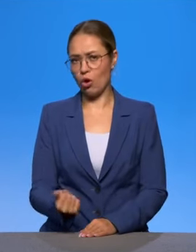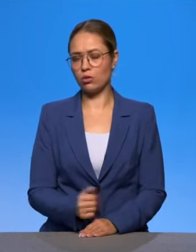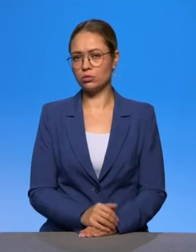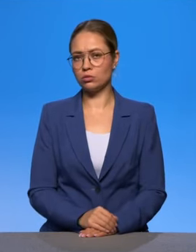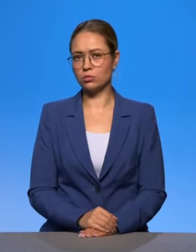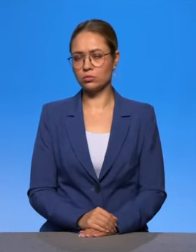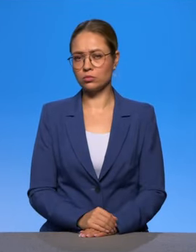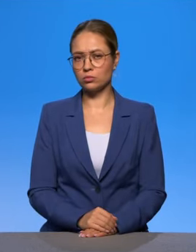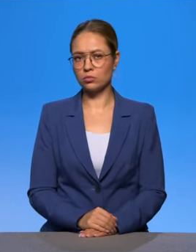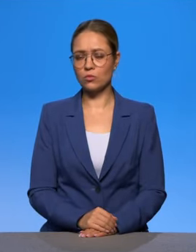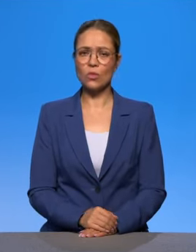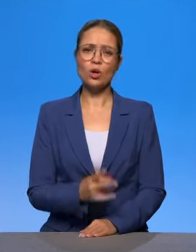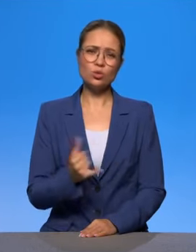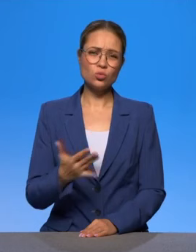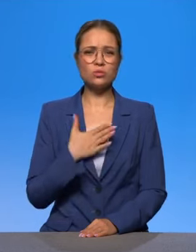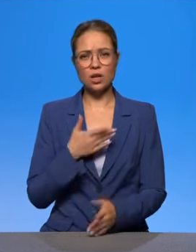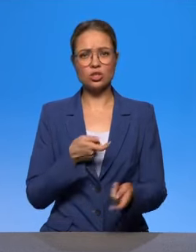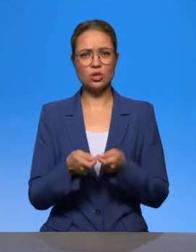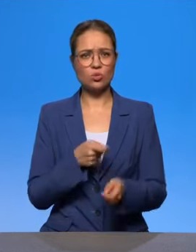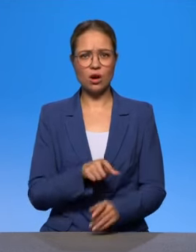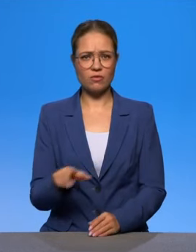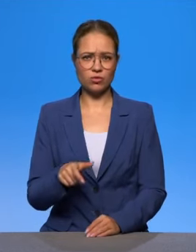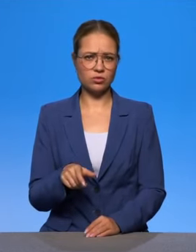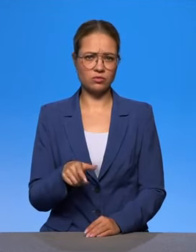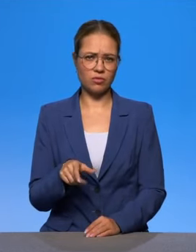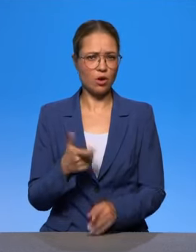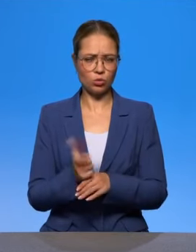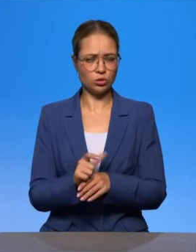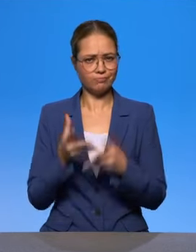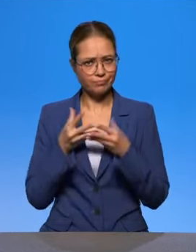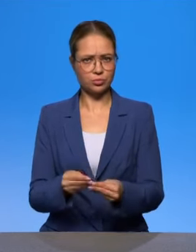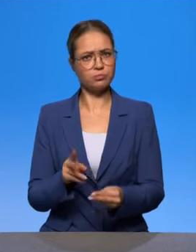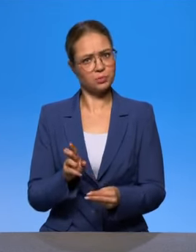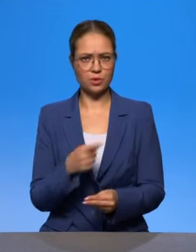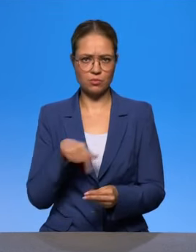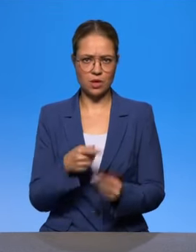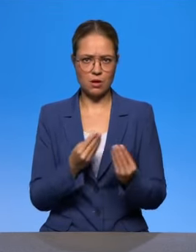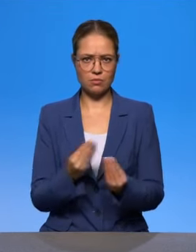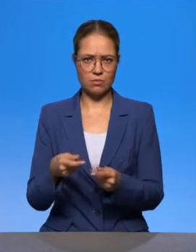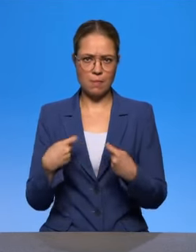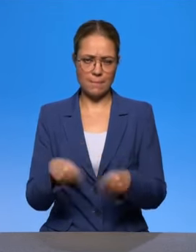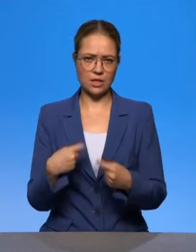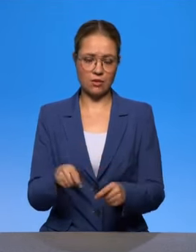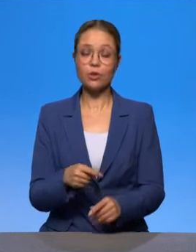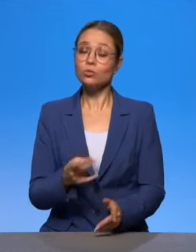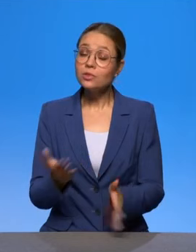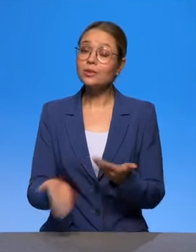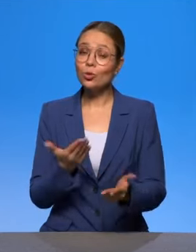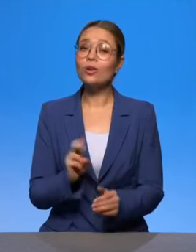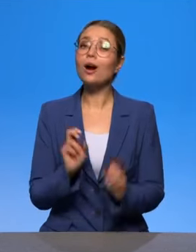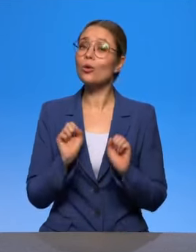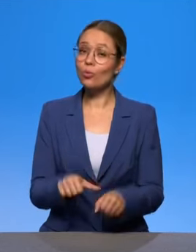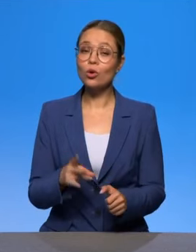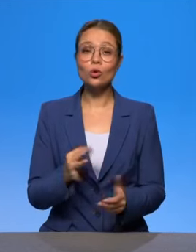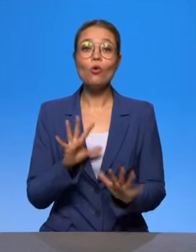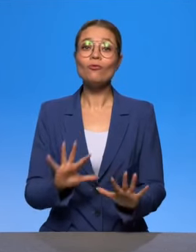Ну, наше руководство сильно будет на это, чтобы мы продавали товар. Ну, стимулируют как могут. Но, тем не менее, если вдруг не